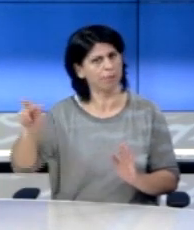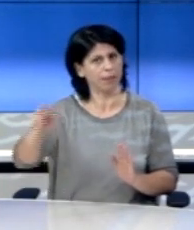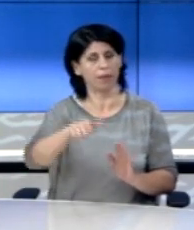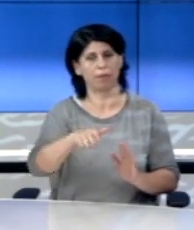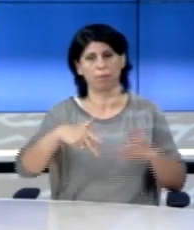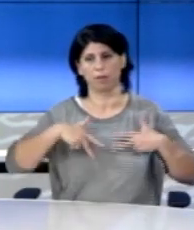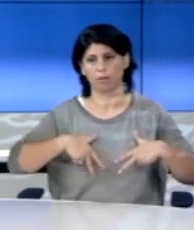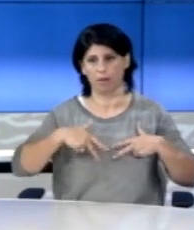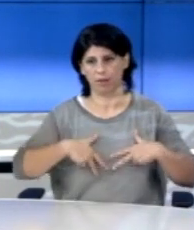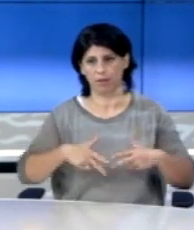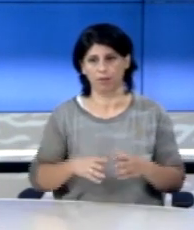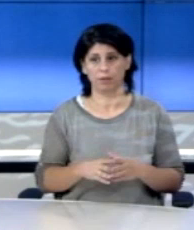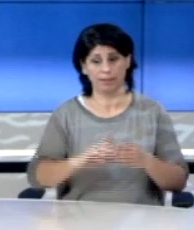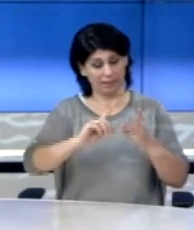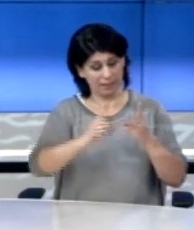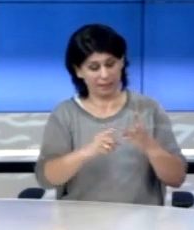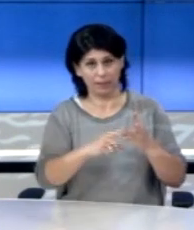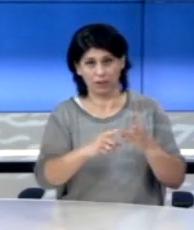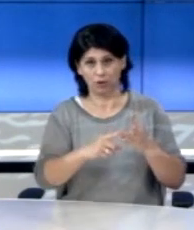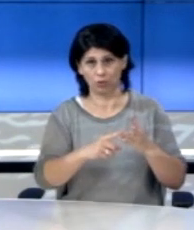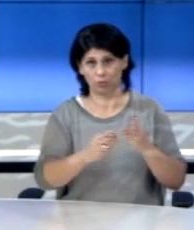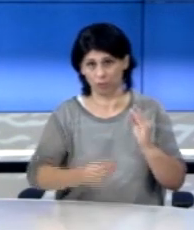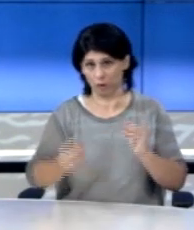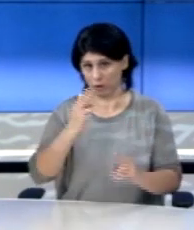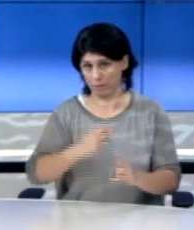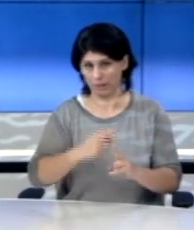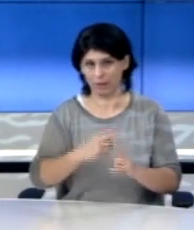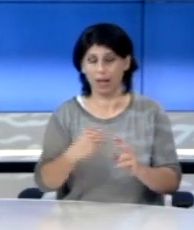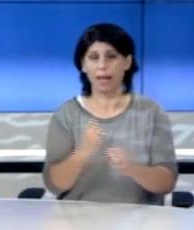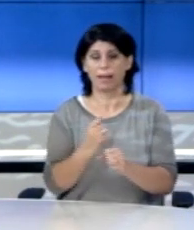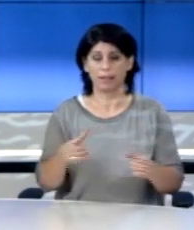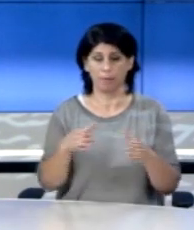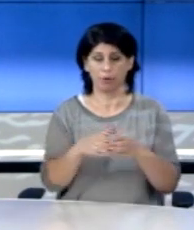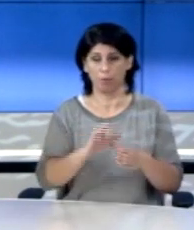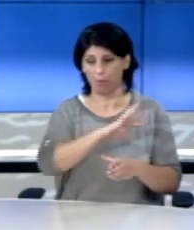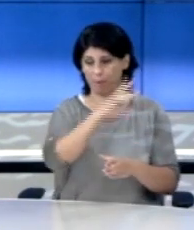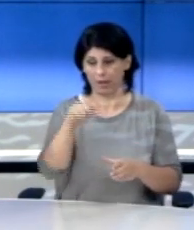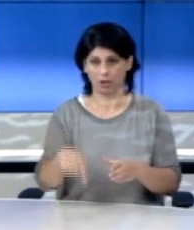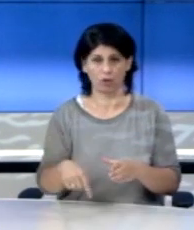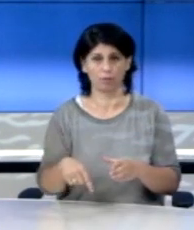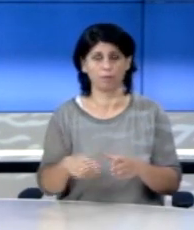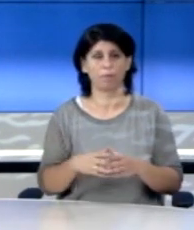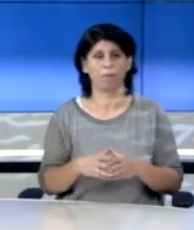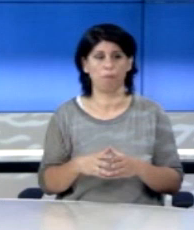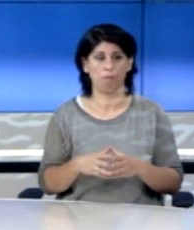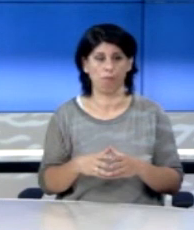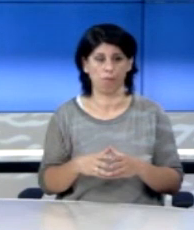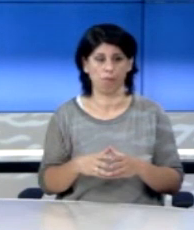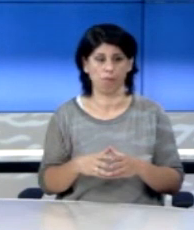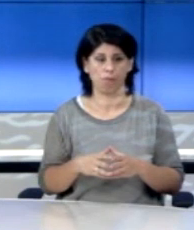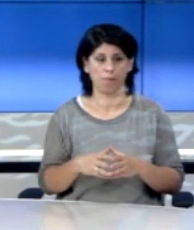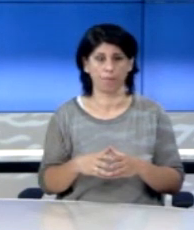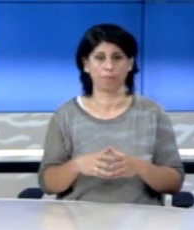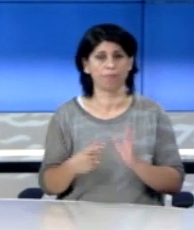κυβέρνηση. Τρίτον, και πιο σημαντικό, οι εργασίες των Επιτροπών μέχρι σήμερα φανέρωσαν